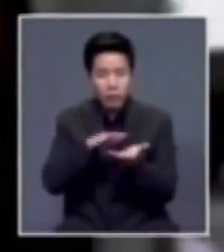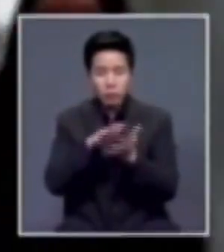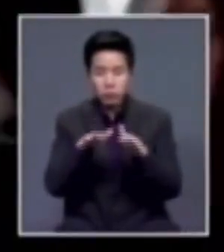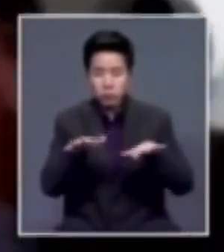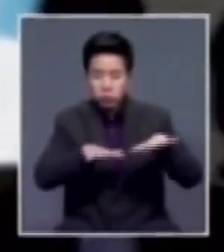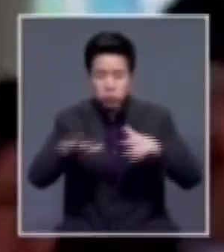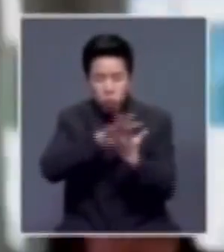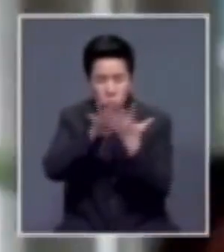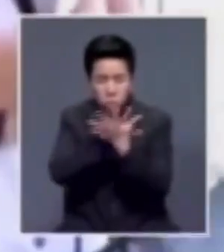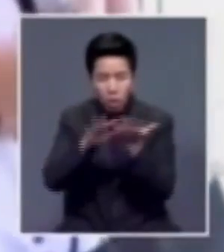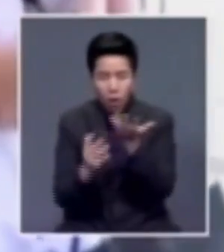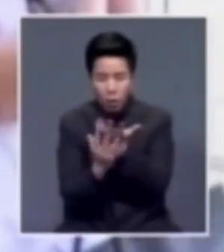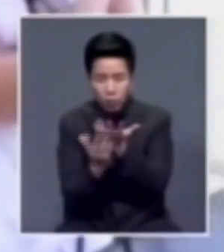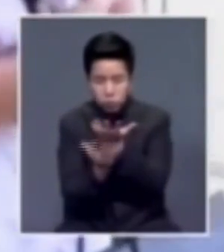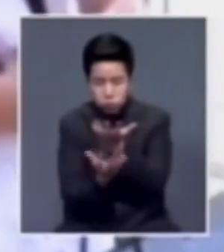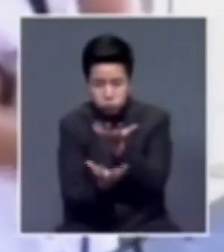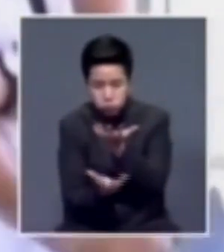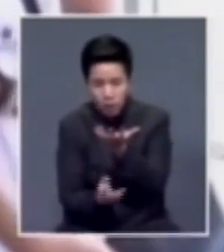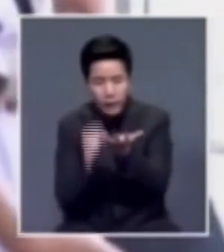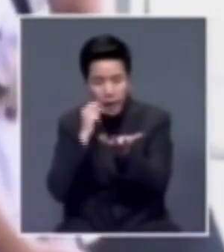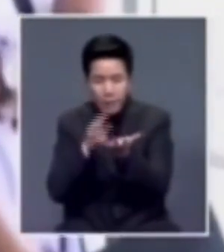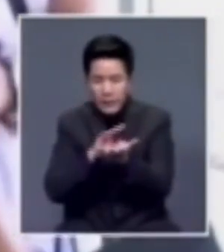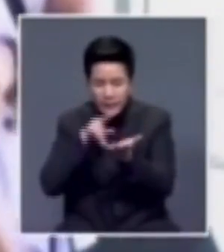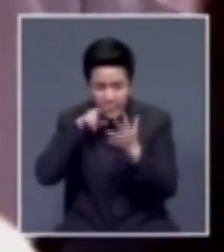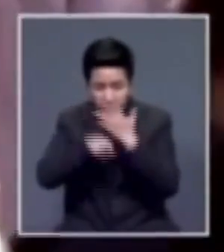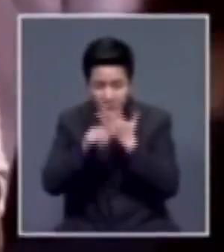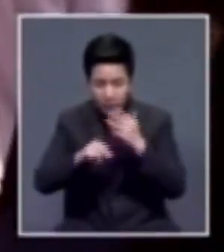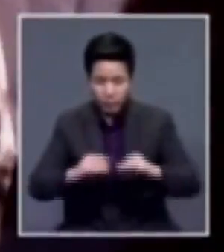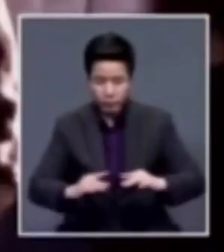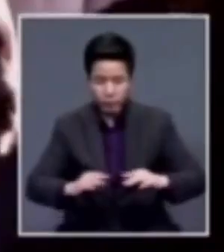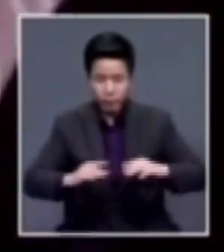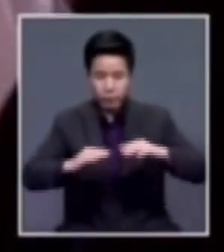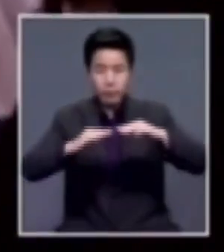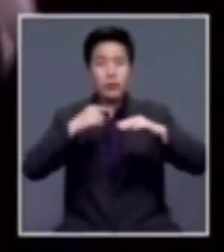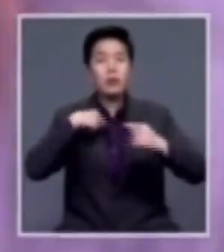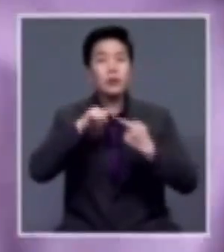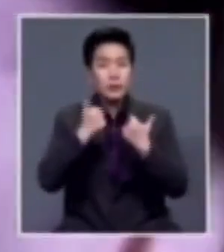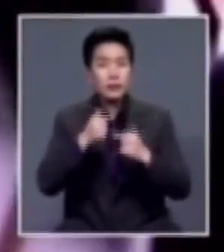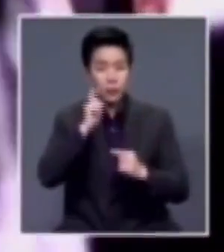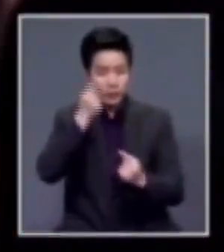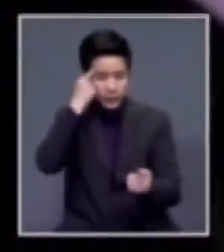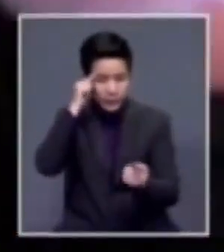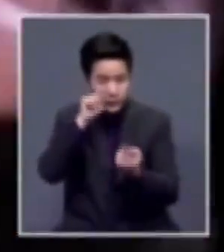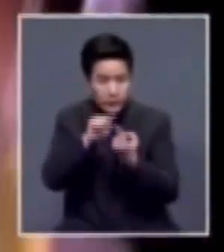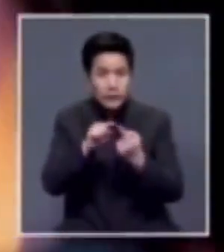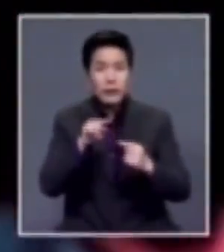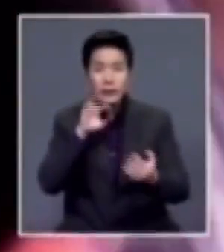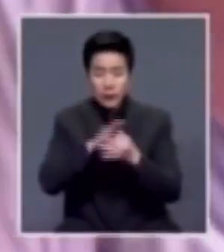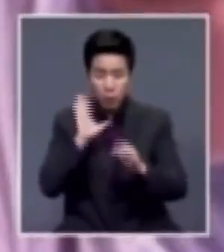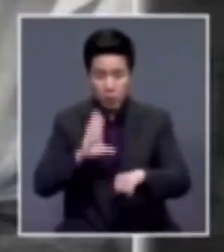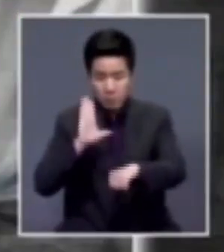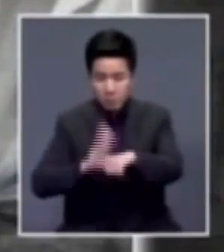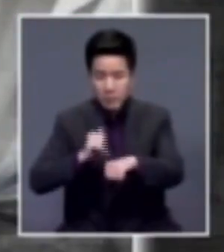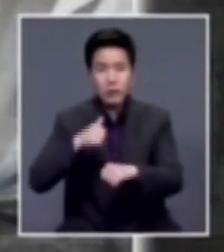ก้นก่อนนะครับเราจะได้เห็นน้ำใสๆอยู่ข้างบนผมก็อยากให้คนไทยทุกคนควรยึดหัวใจนักปราชญ์นะครับในการใช้ชีวิต